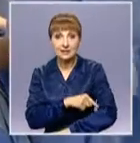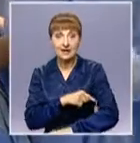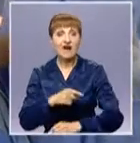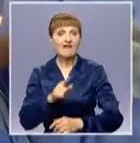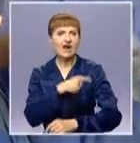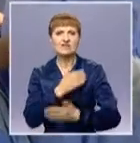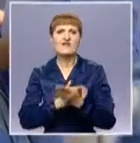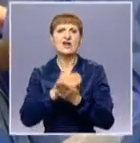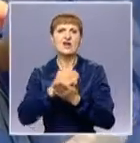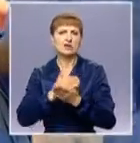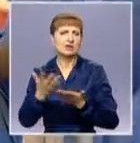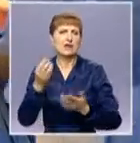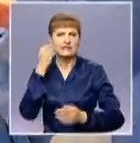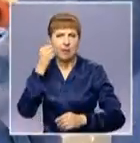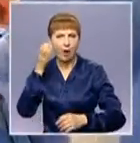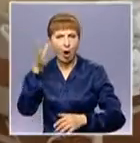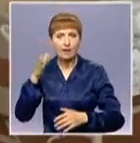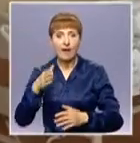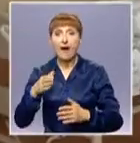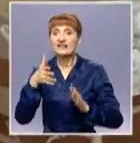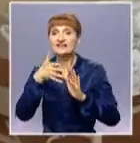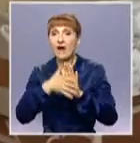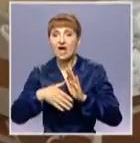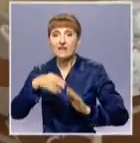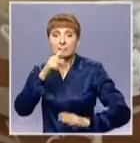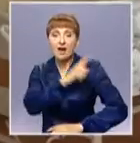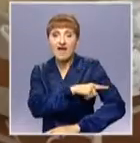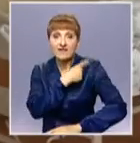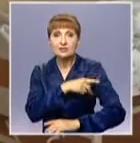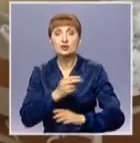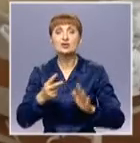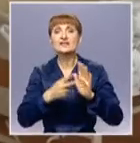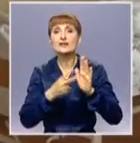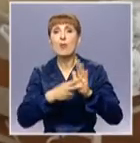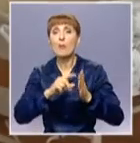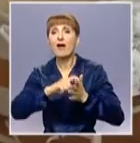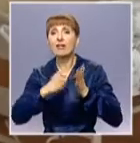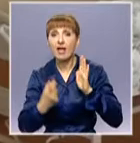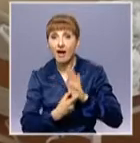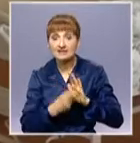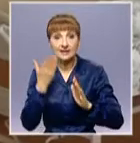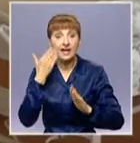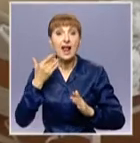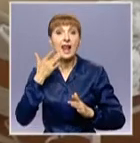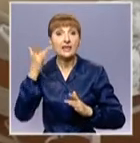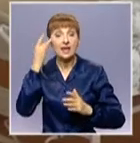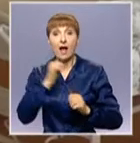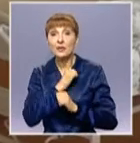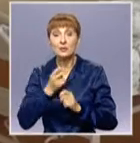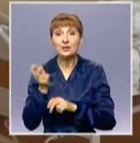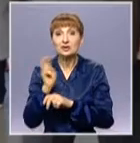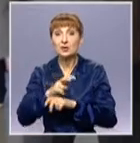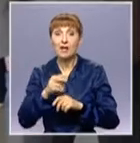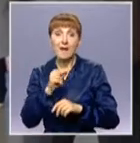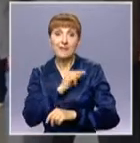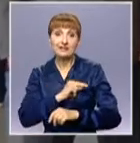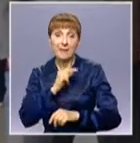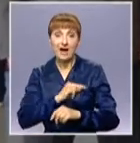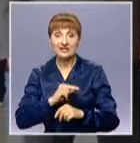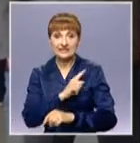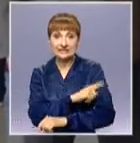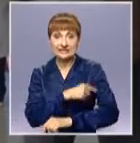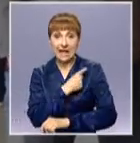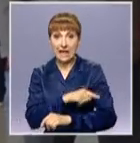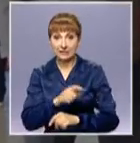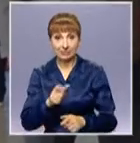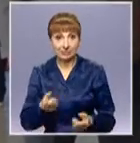высшей категории. Осваивать профессию Марат Шадыбаевич начал еще в 7 классе, когда на летних каникулах пришел подрабатывать санитаром. С тех пор